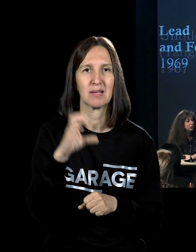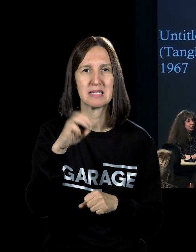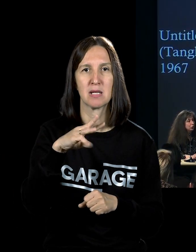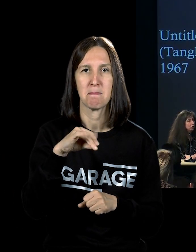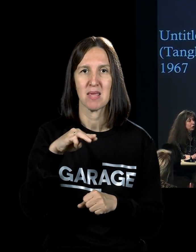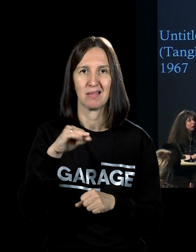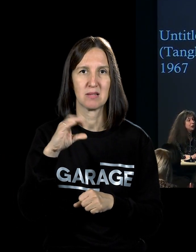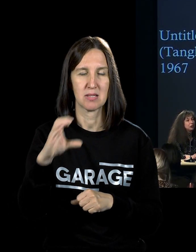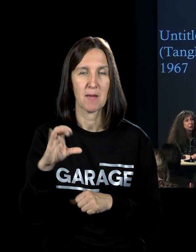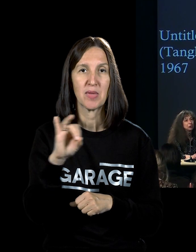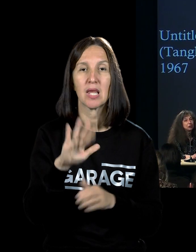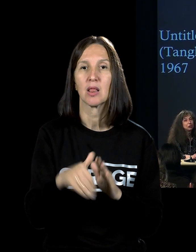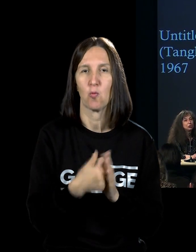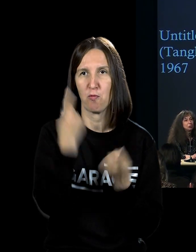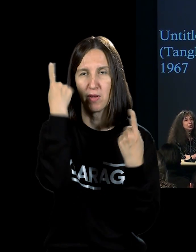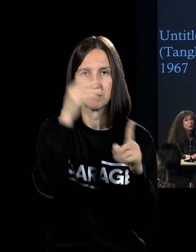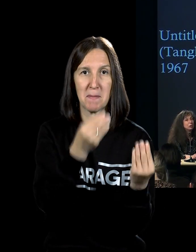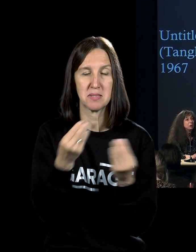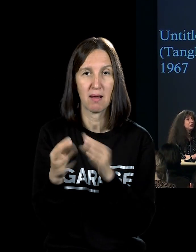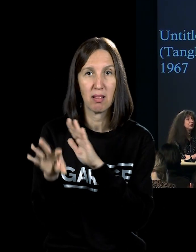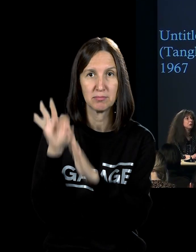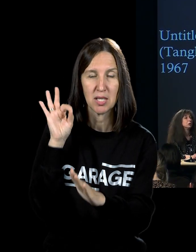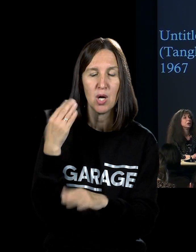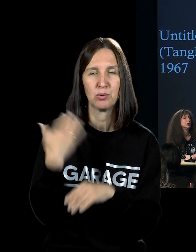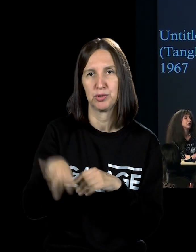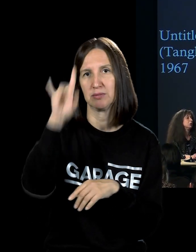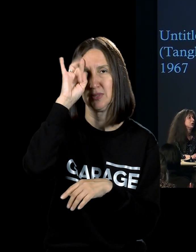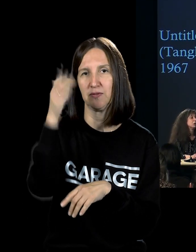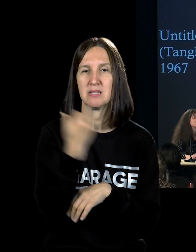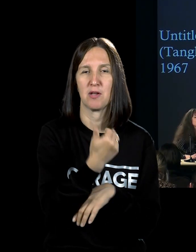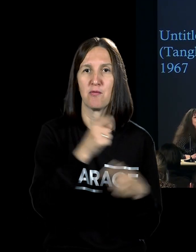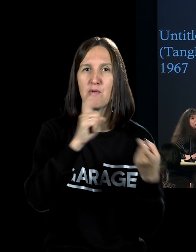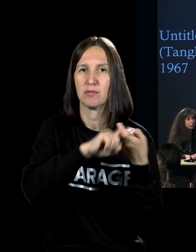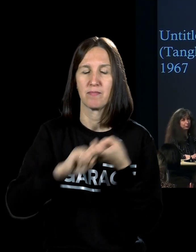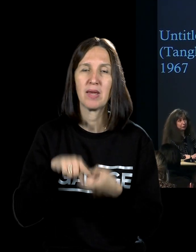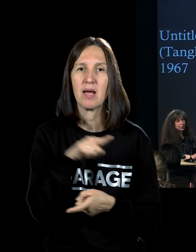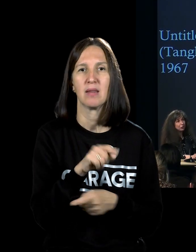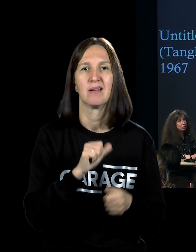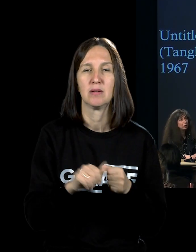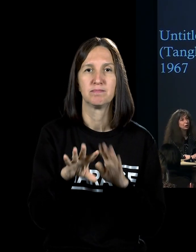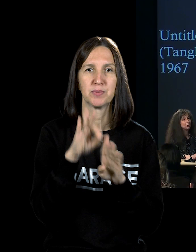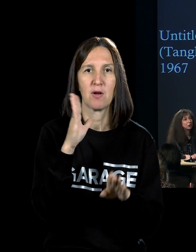новый материал, который у него появляется, который становится, может быть, самым известным его материалом, это работа с войлоком.